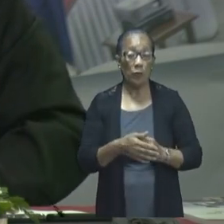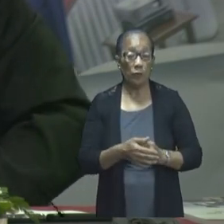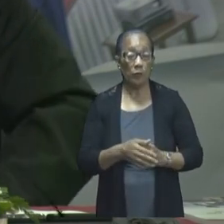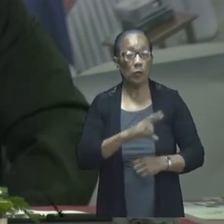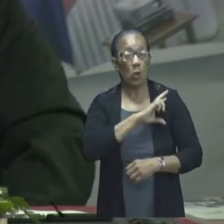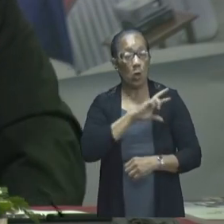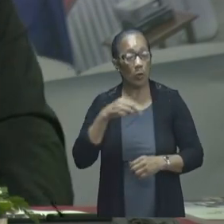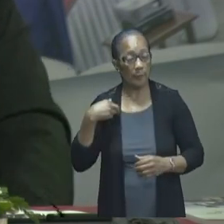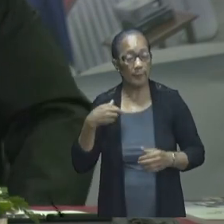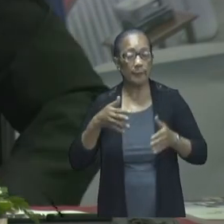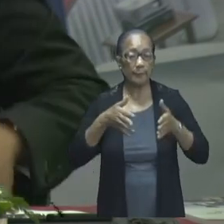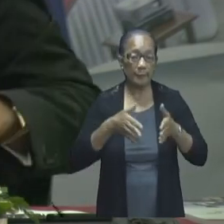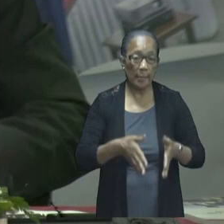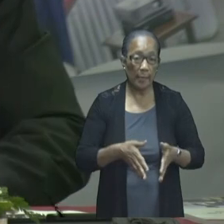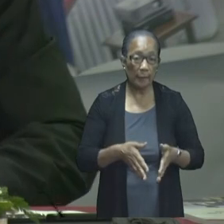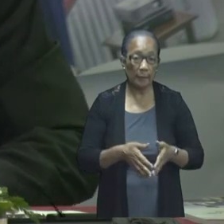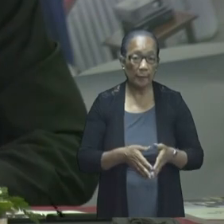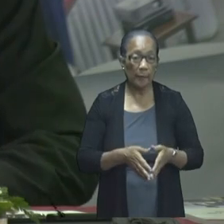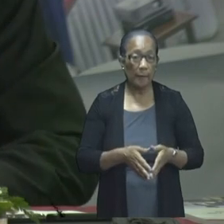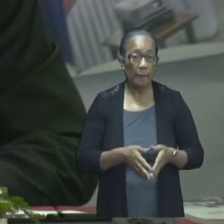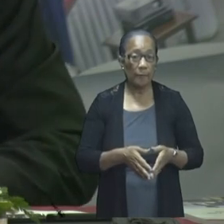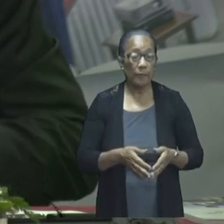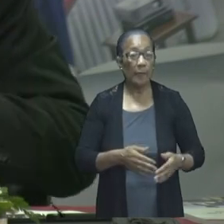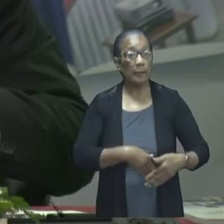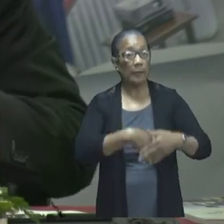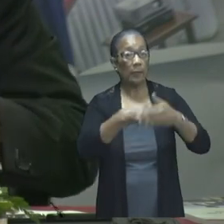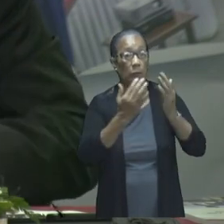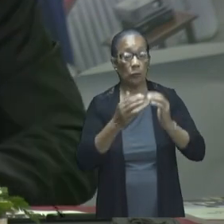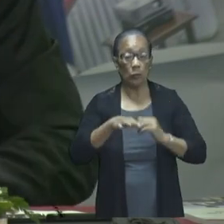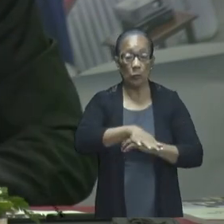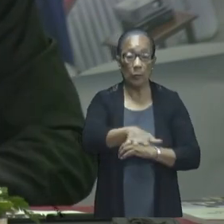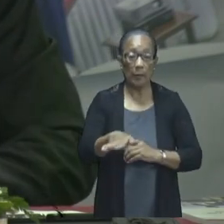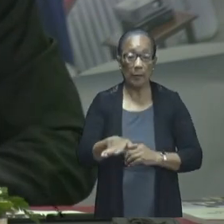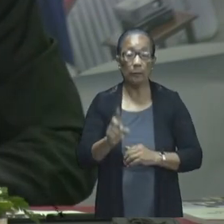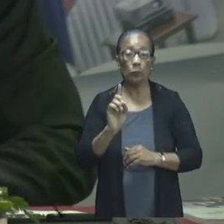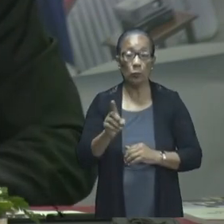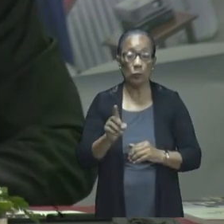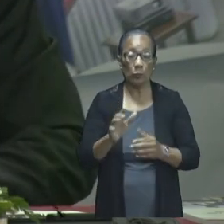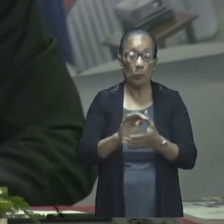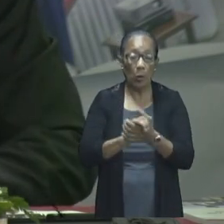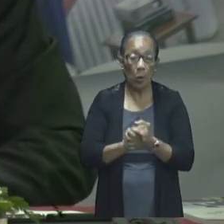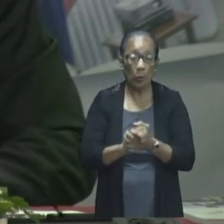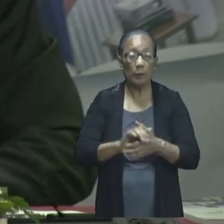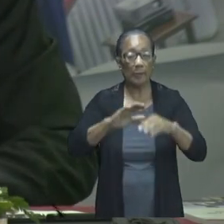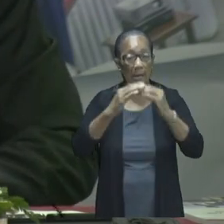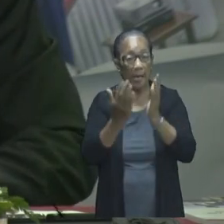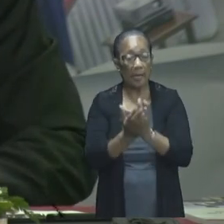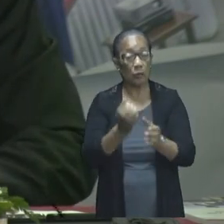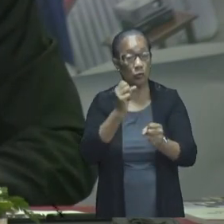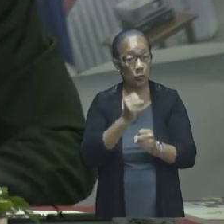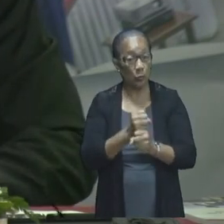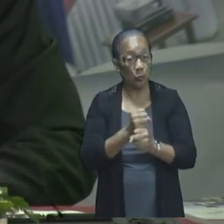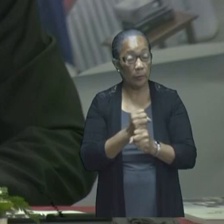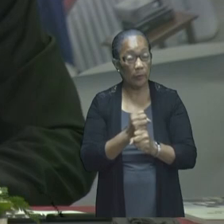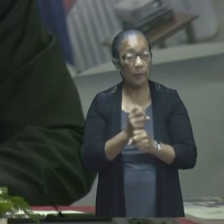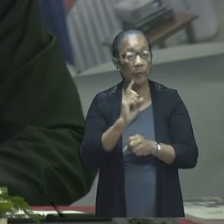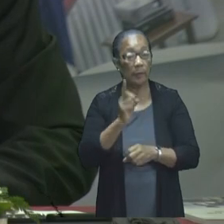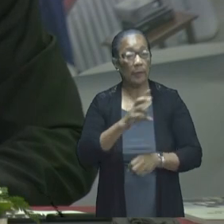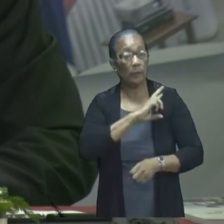status als carbo negatief loon dat moet ook behouden en alles doen dat wij